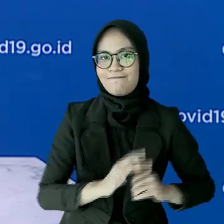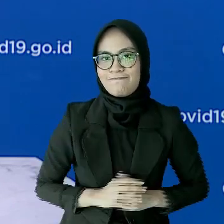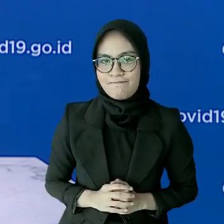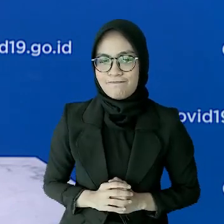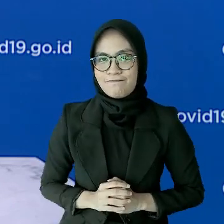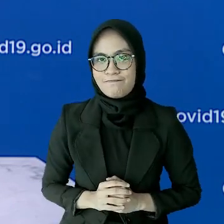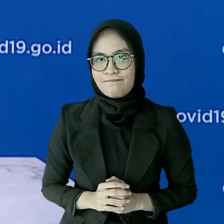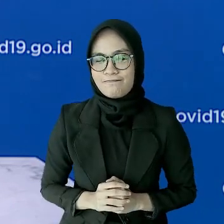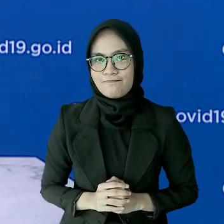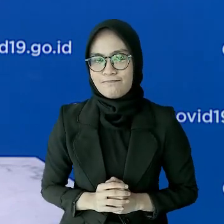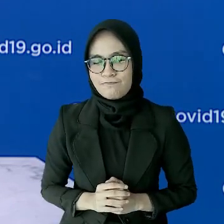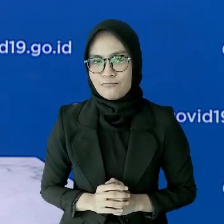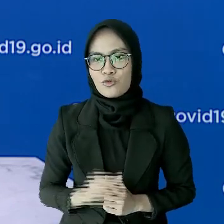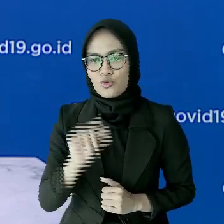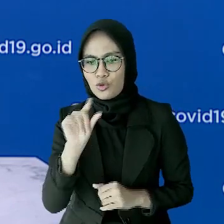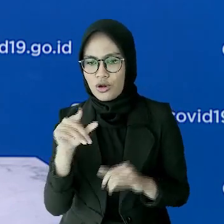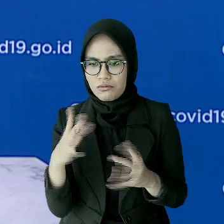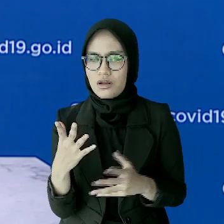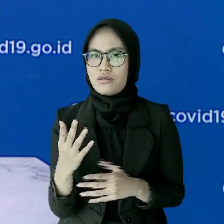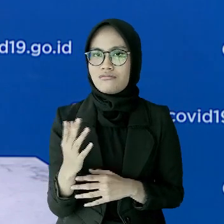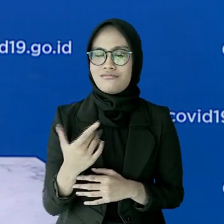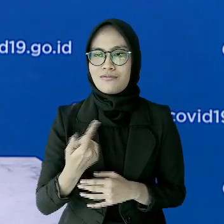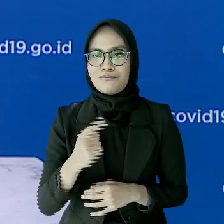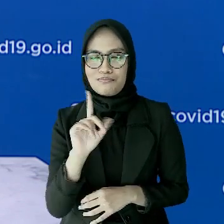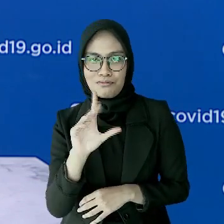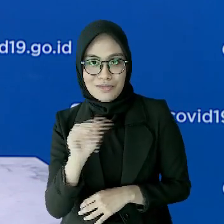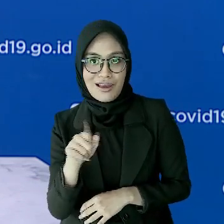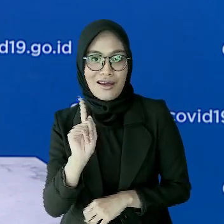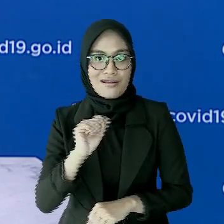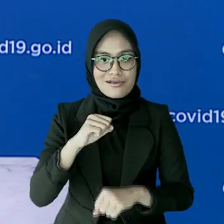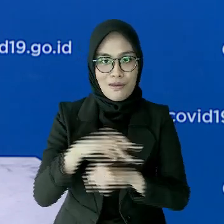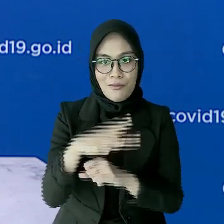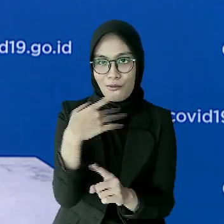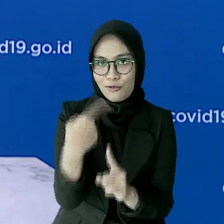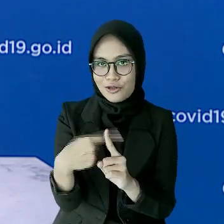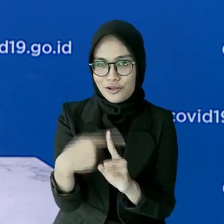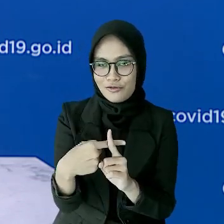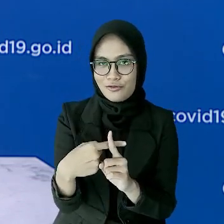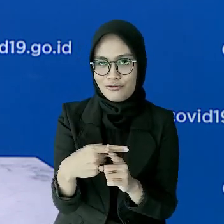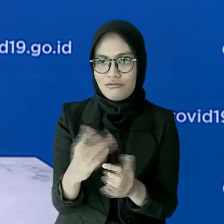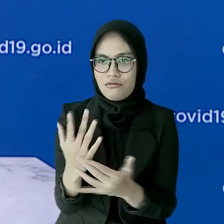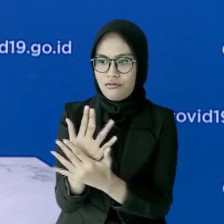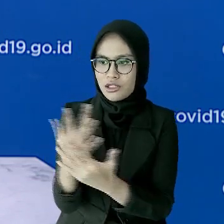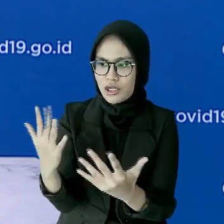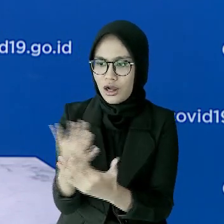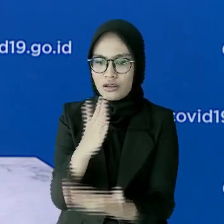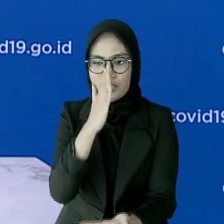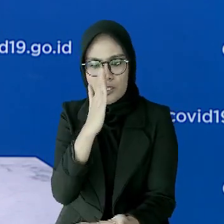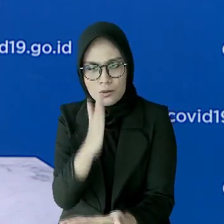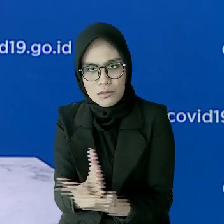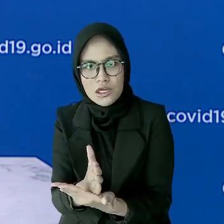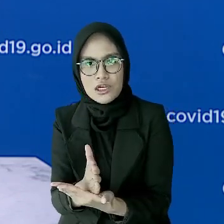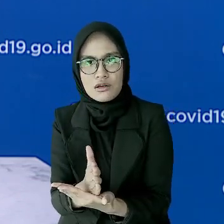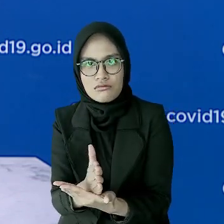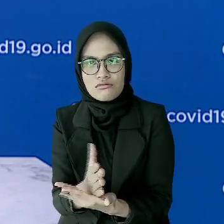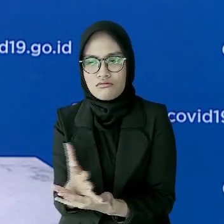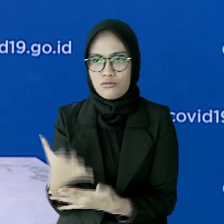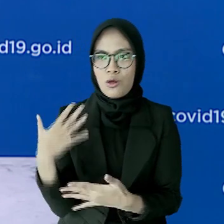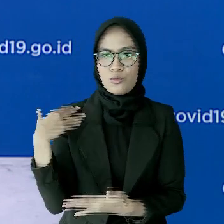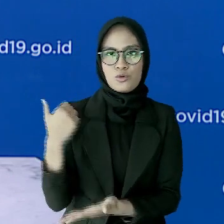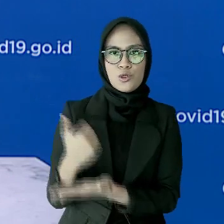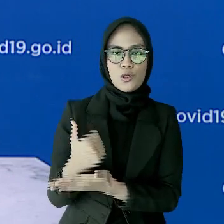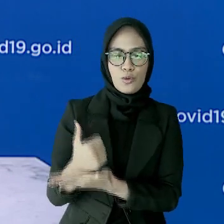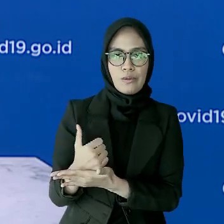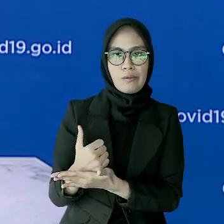dampak positif dari kebijakan pengendalian COVID-19. Seluruh elemen masyarakat harus disiplin dan bertanggung jawab